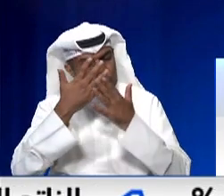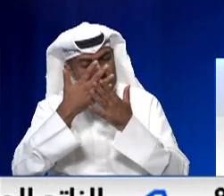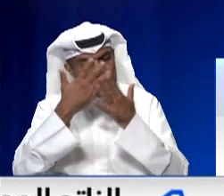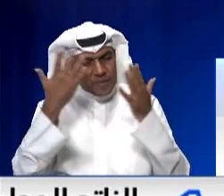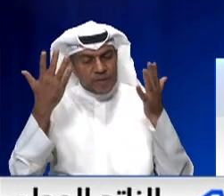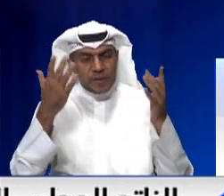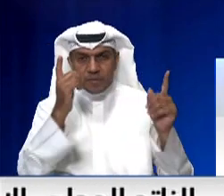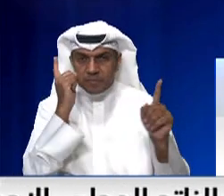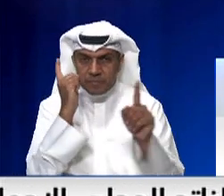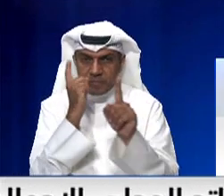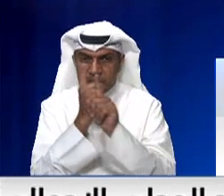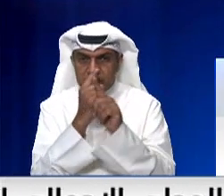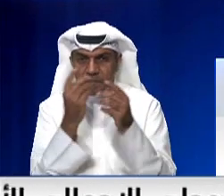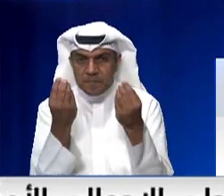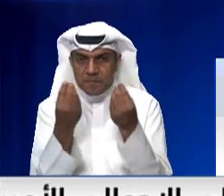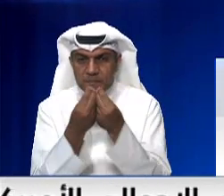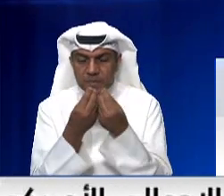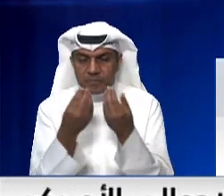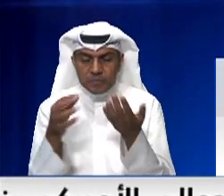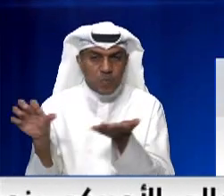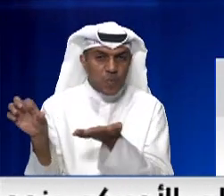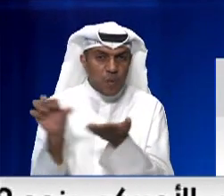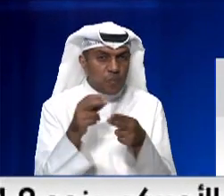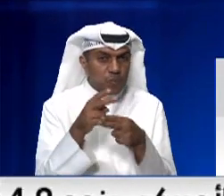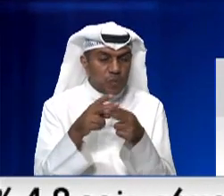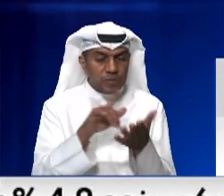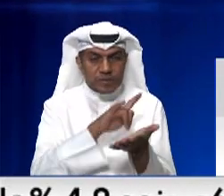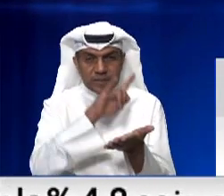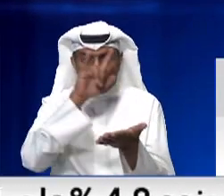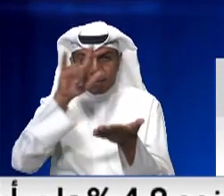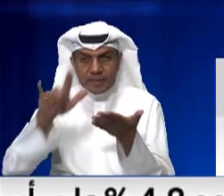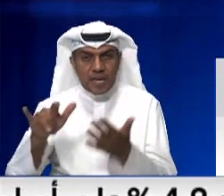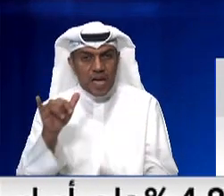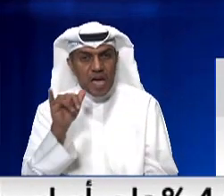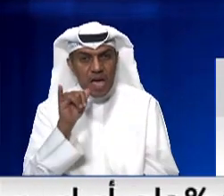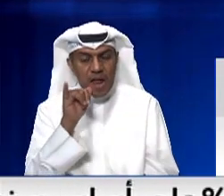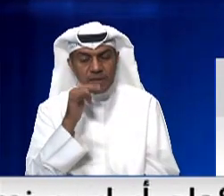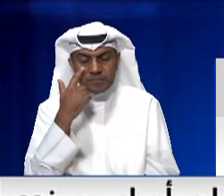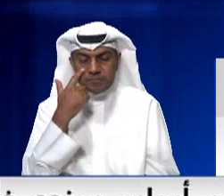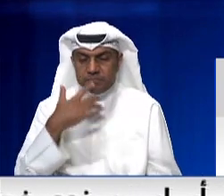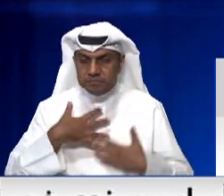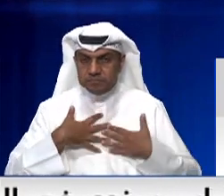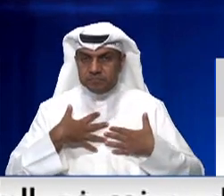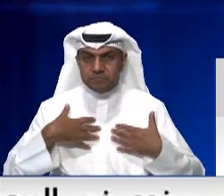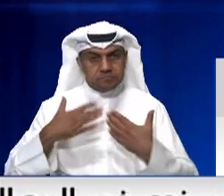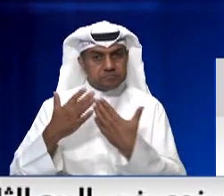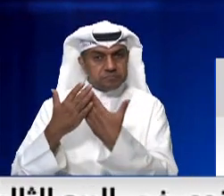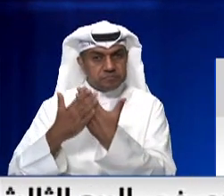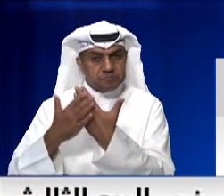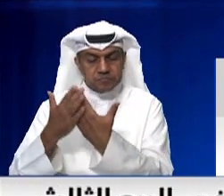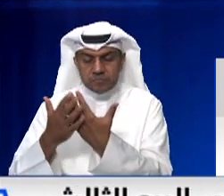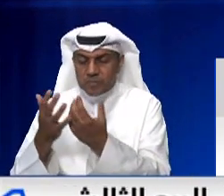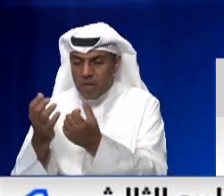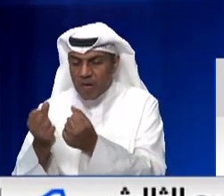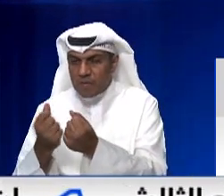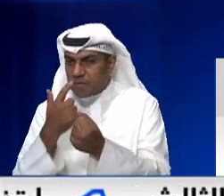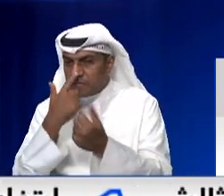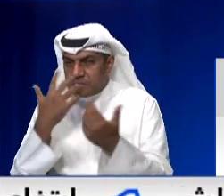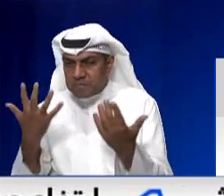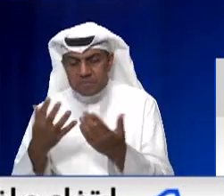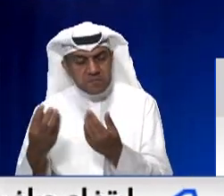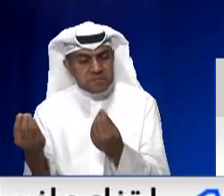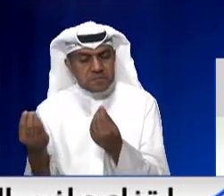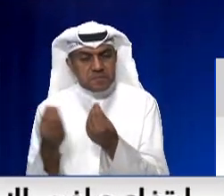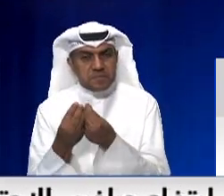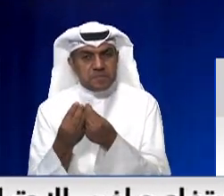لما لاقيته أعضاء الوفد المرافق من لدن جلالتكم من استقبال ودي وحفاوة بالغة طوال فترة